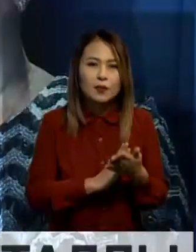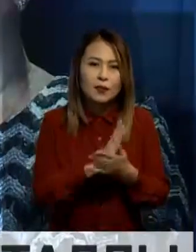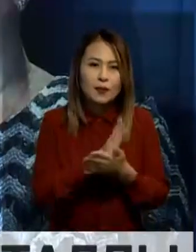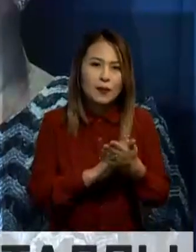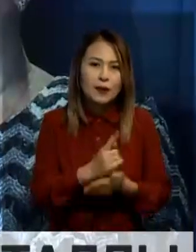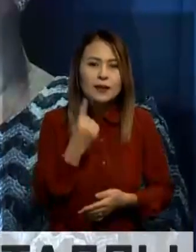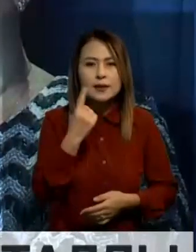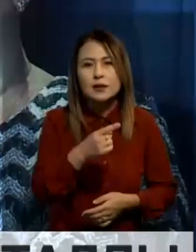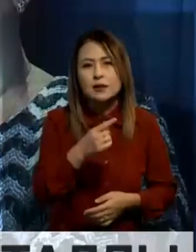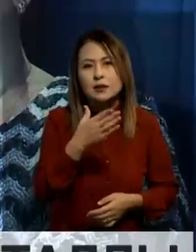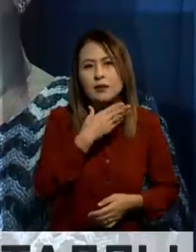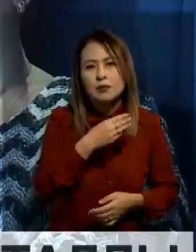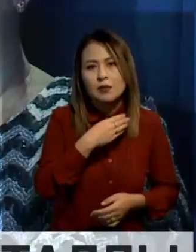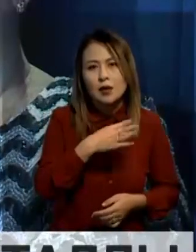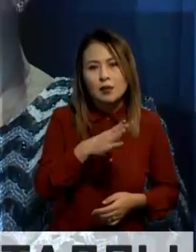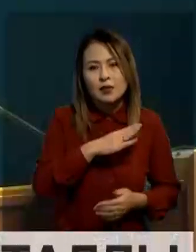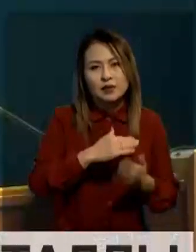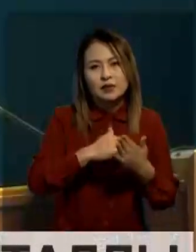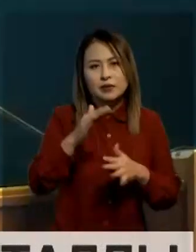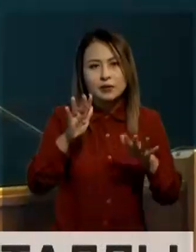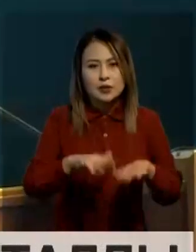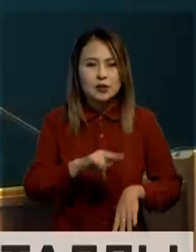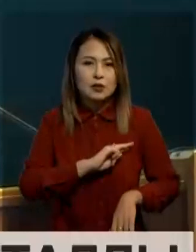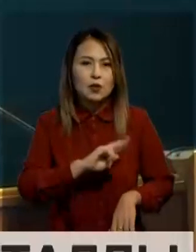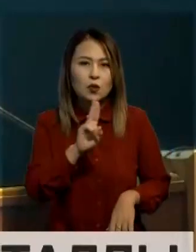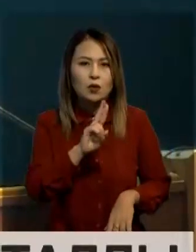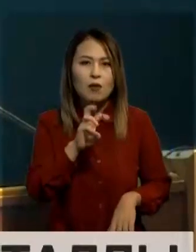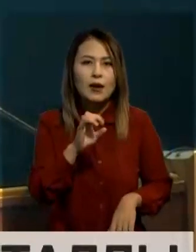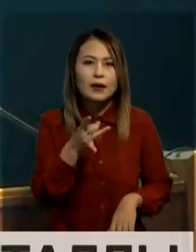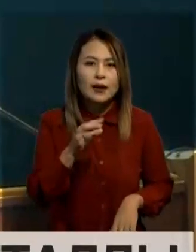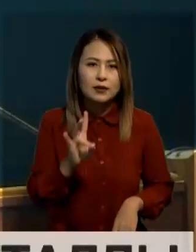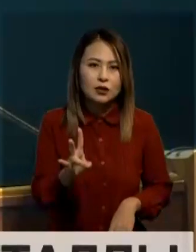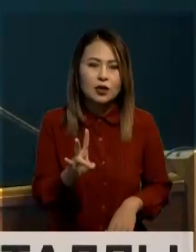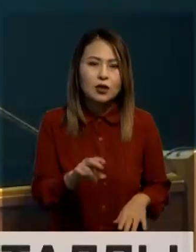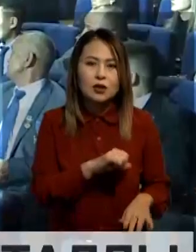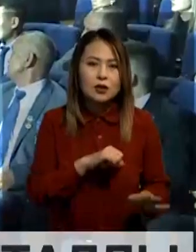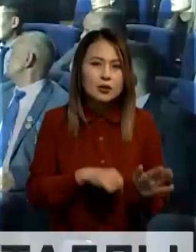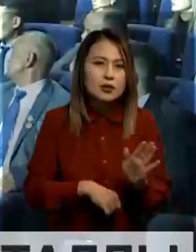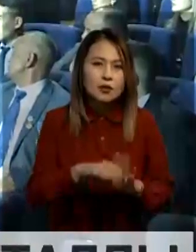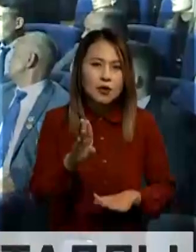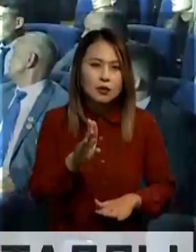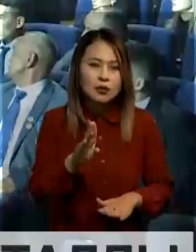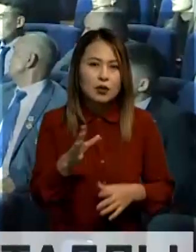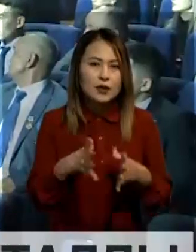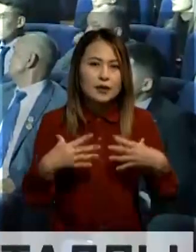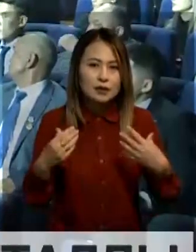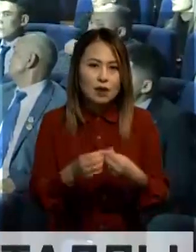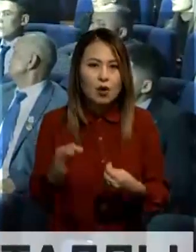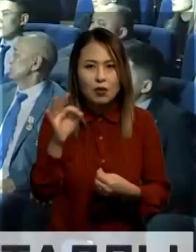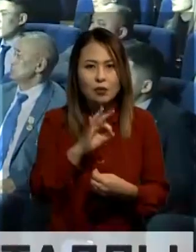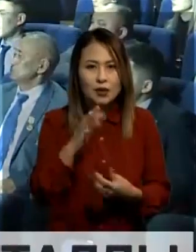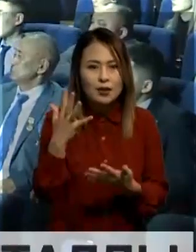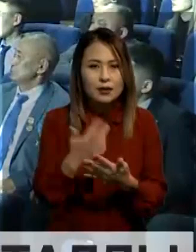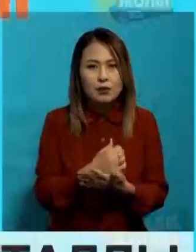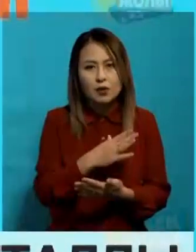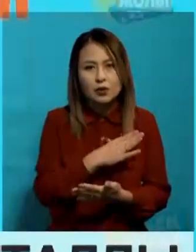еңбегімен дараланғандардың бірі семей магистральдық желі бөлімшесінің қызметкері Құралай Маликриян. Ол үздік еңбек әулеті аталым бойынша